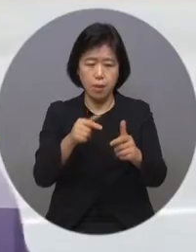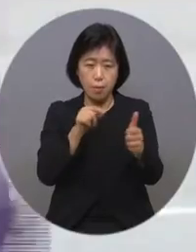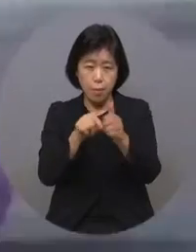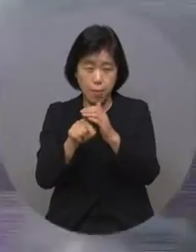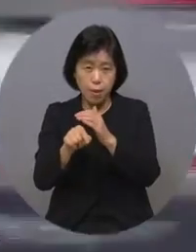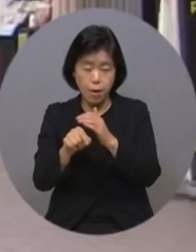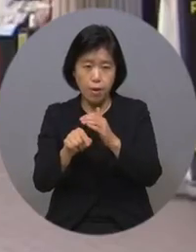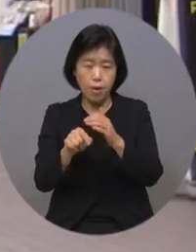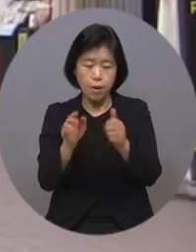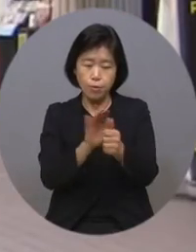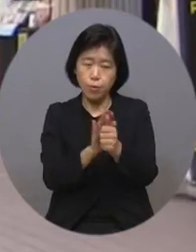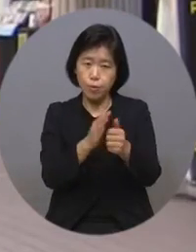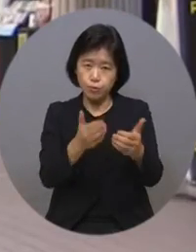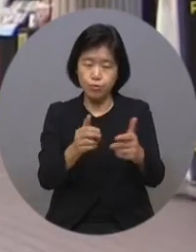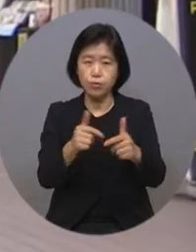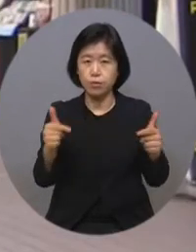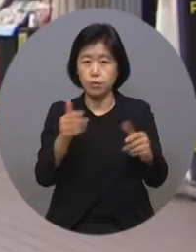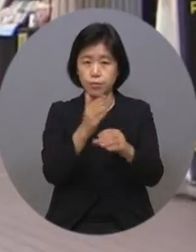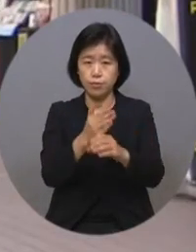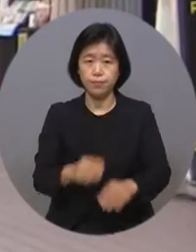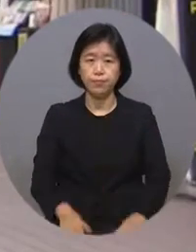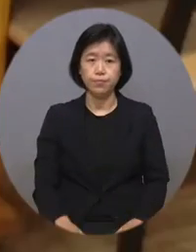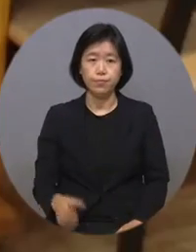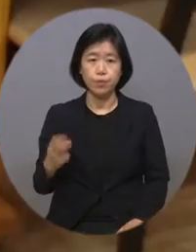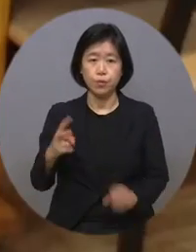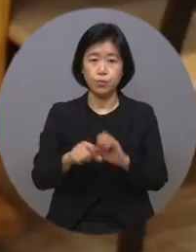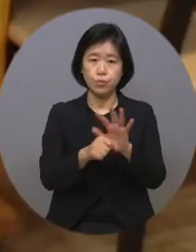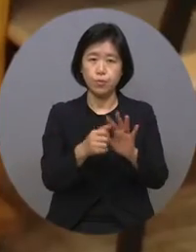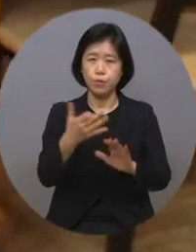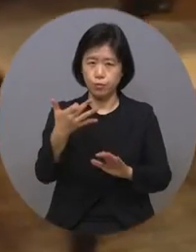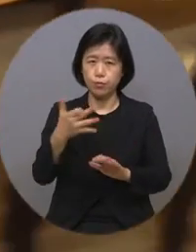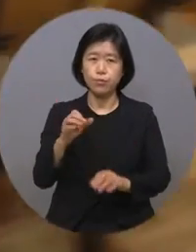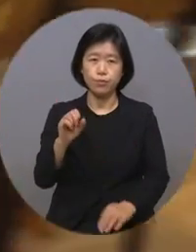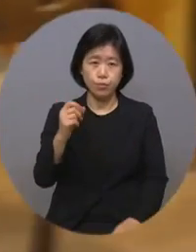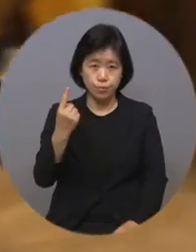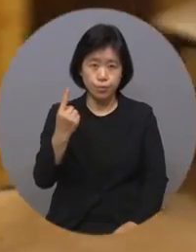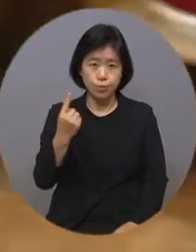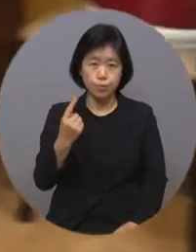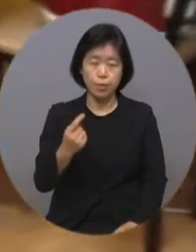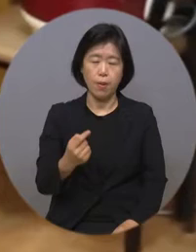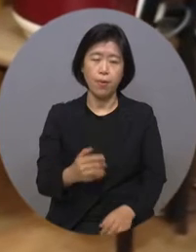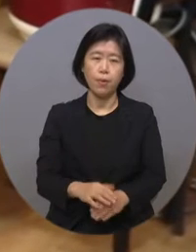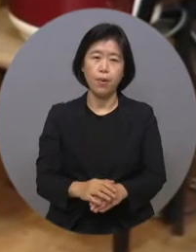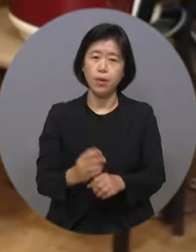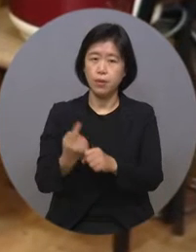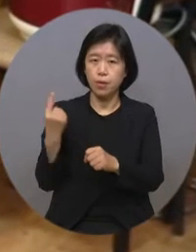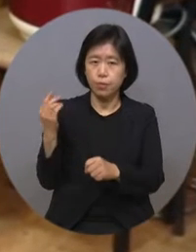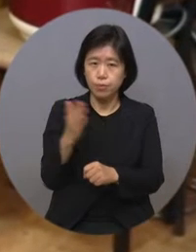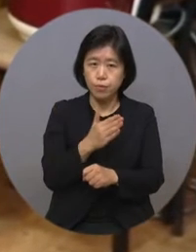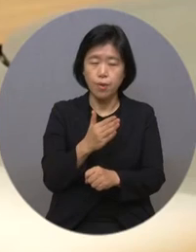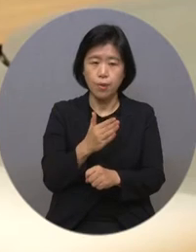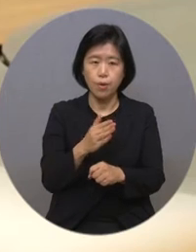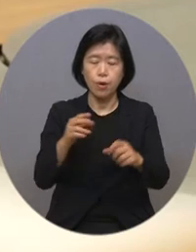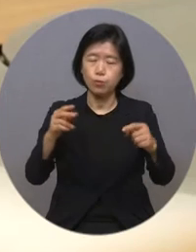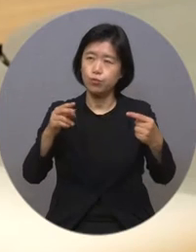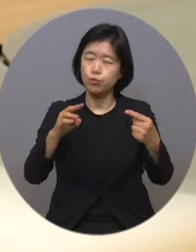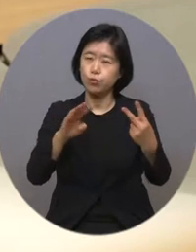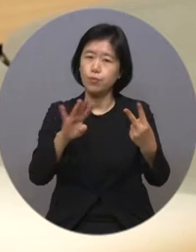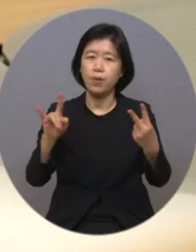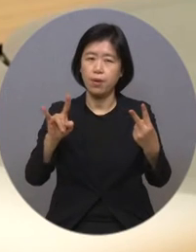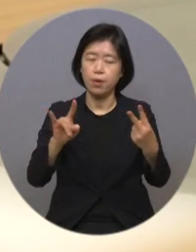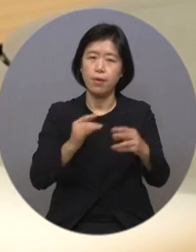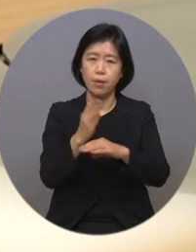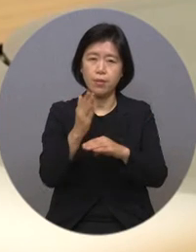있습니다. 이 중 코로나19가 발생한 지난해 지원 건수는 2019년 대비 2배 이상 증가했고